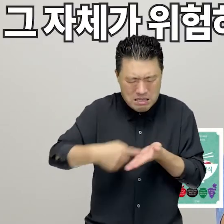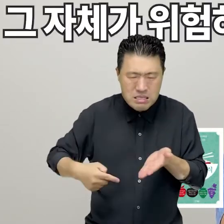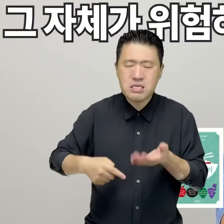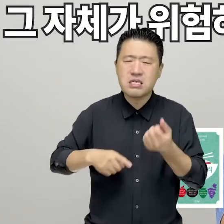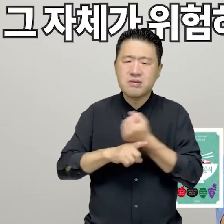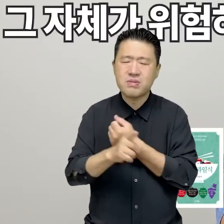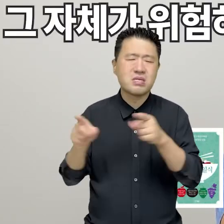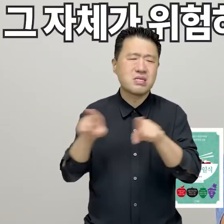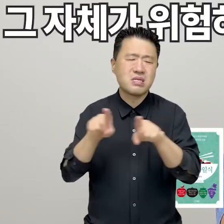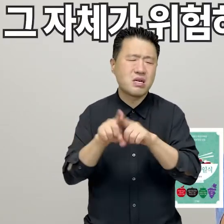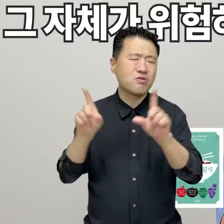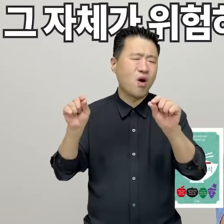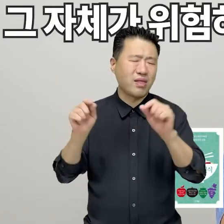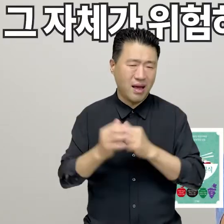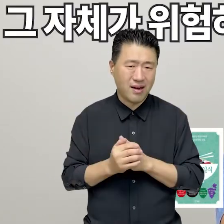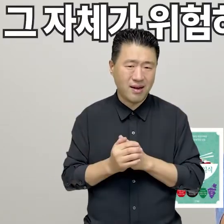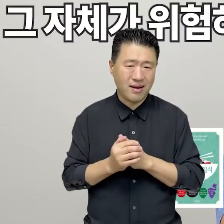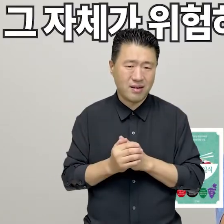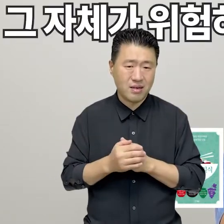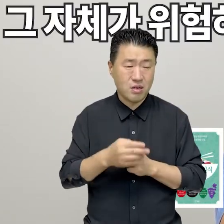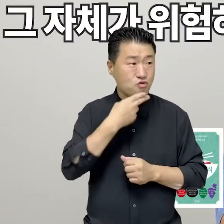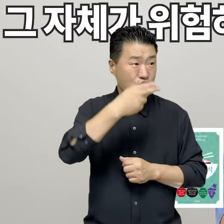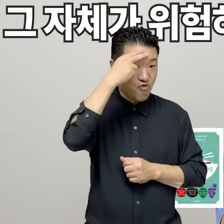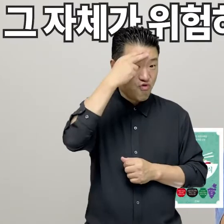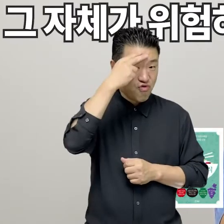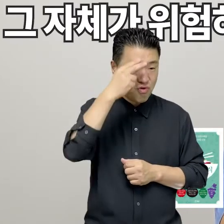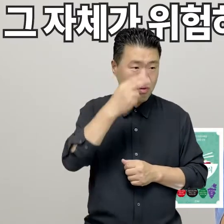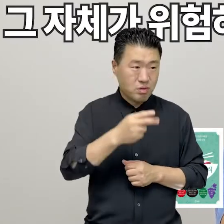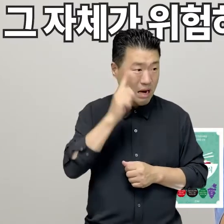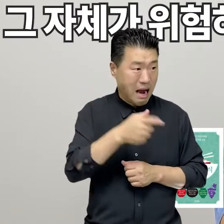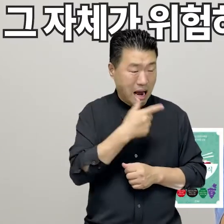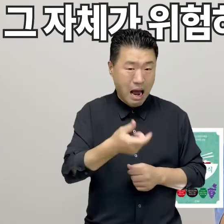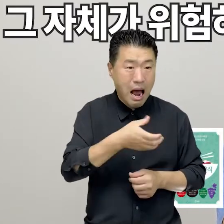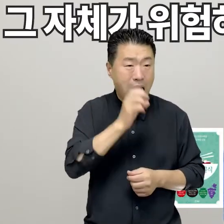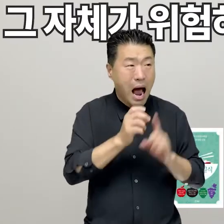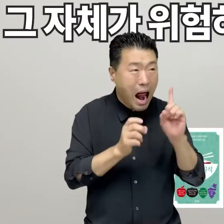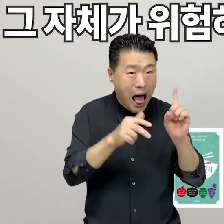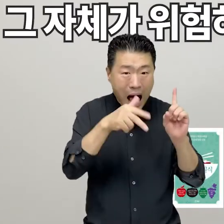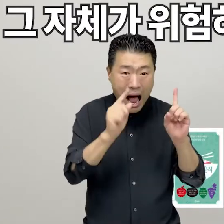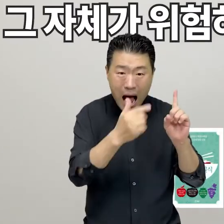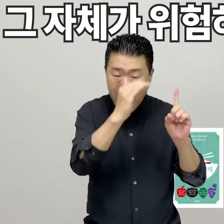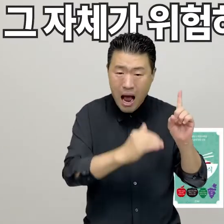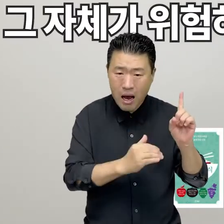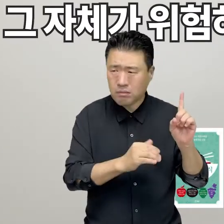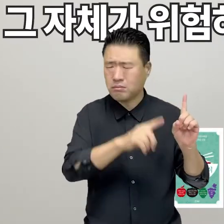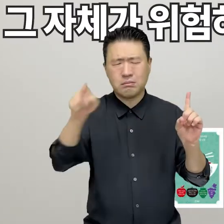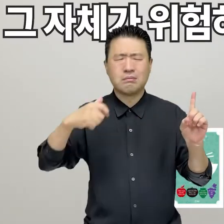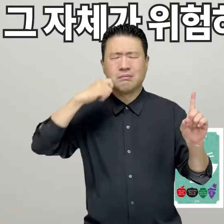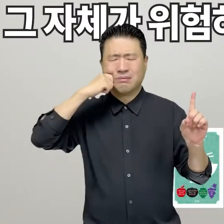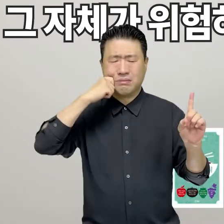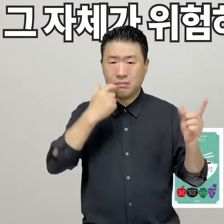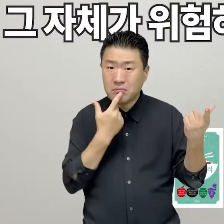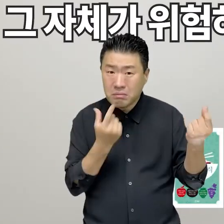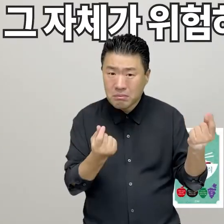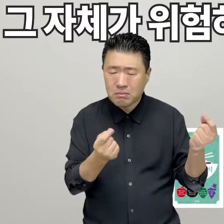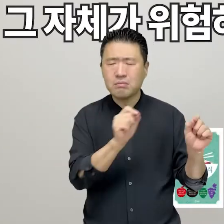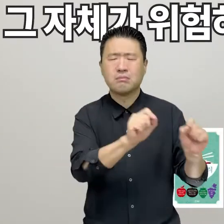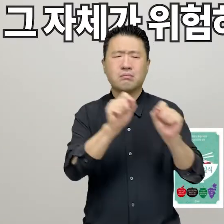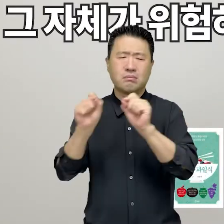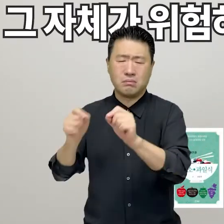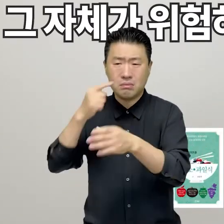몸에 부작용을 낳는다는 얘기입니다. 술도 더 이상은 한 잔도 몸에 좋지 않다라는 게